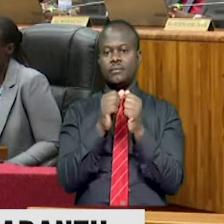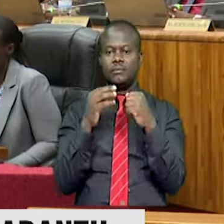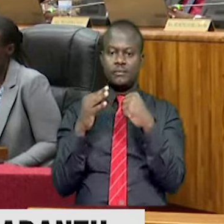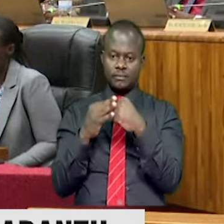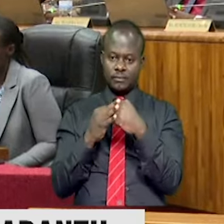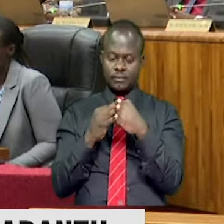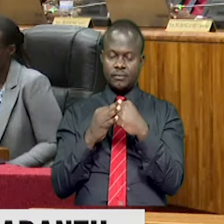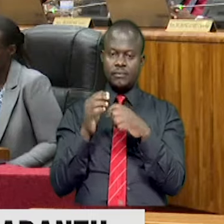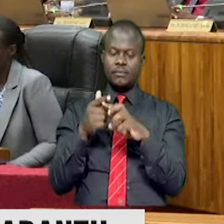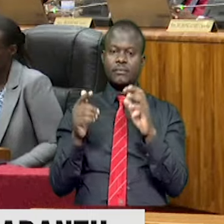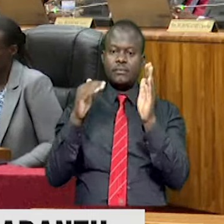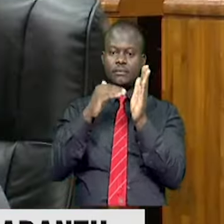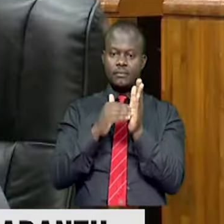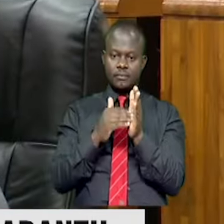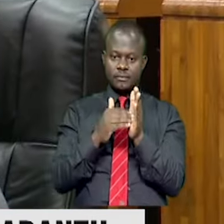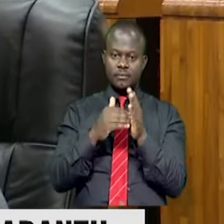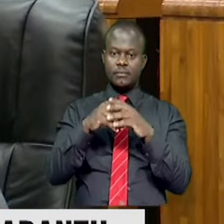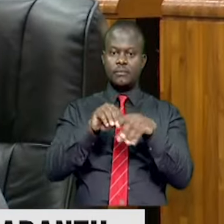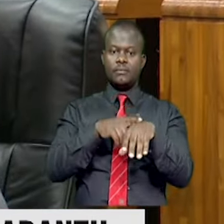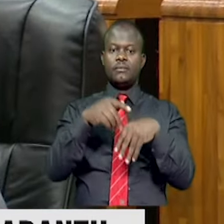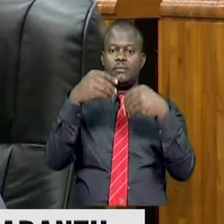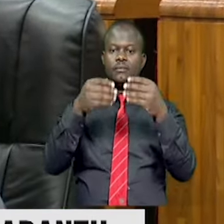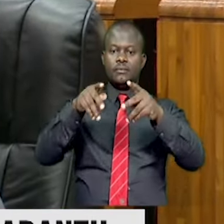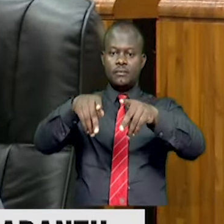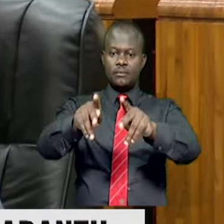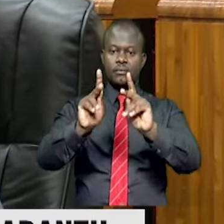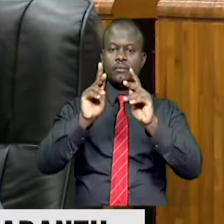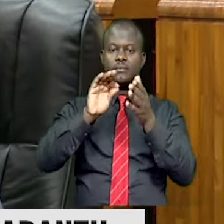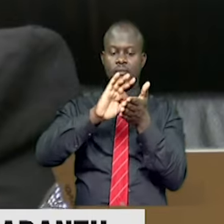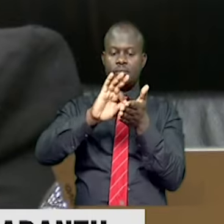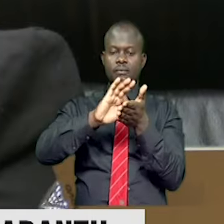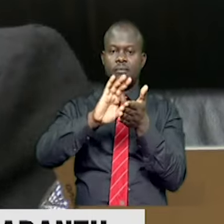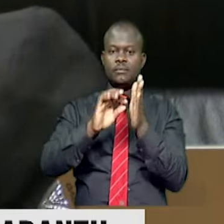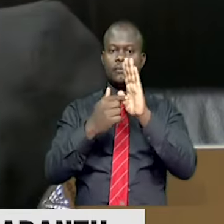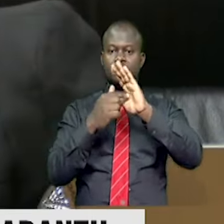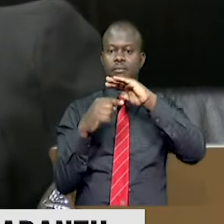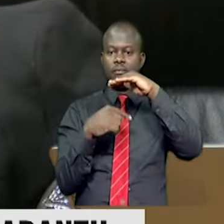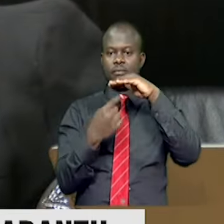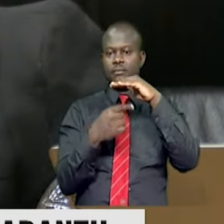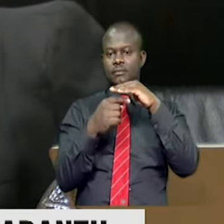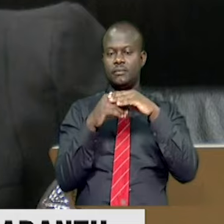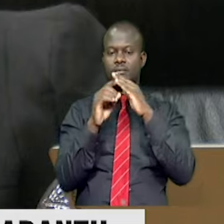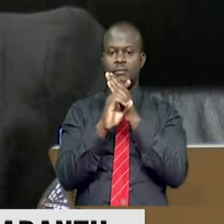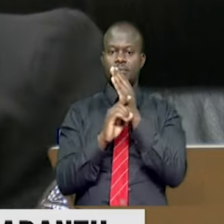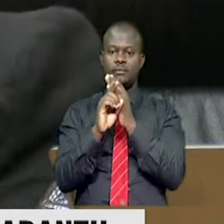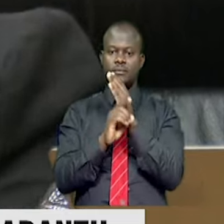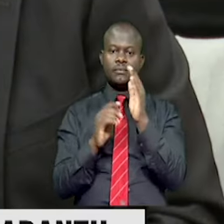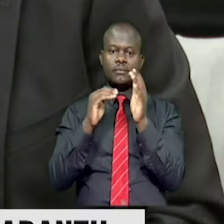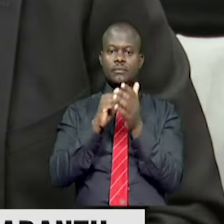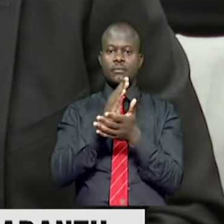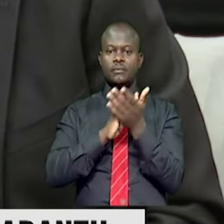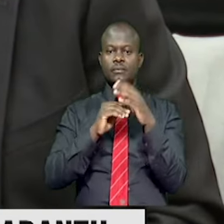18 ni mu gihe bitangiwe uburenganzira n'umwanditsi w'irangamimerere ku rwego rw'akarere. Bamwe mu